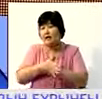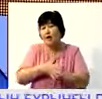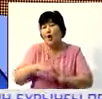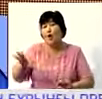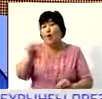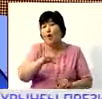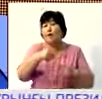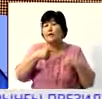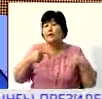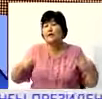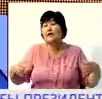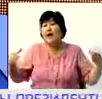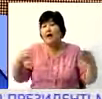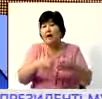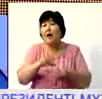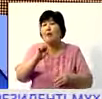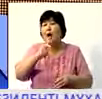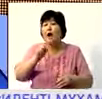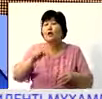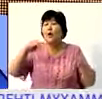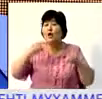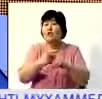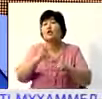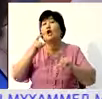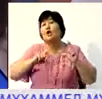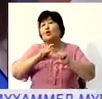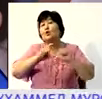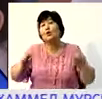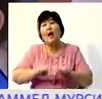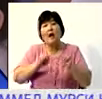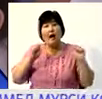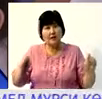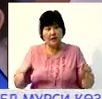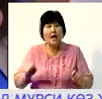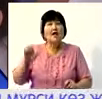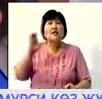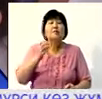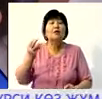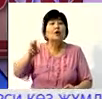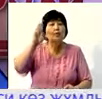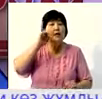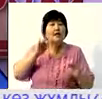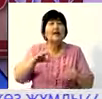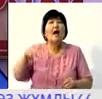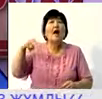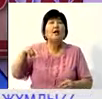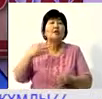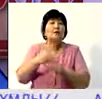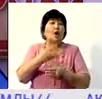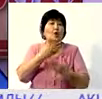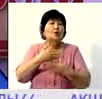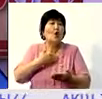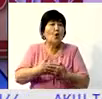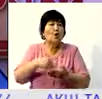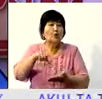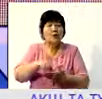Облыстық телерадио компаниясы мен агроинженерлер институты ашылды. Сейілбек Шауқаманов мемлекеттік іспен қатар әдебиет саласына да өзіндік үлес